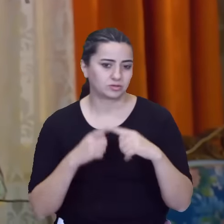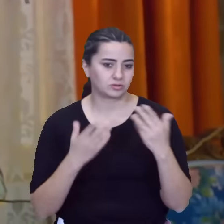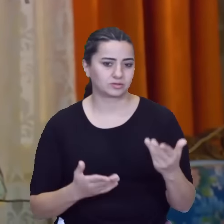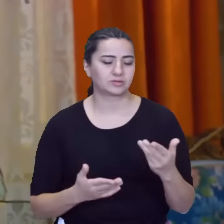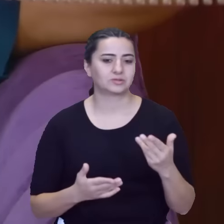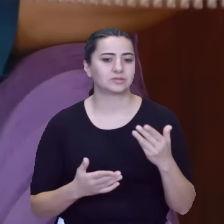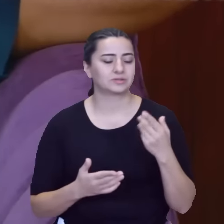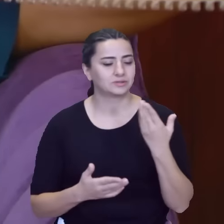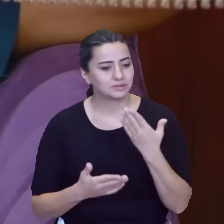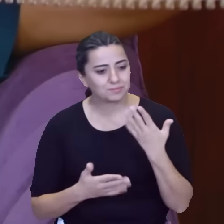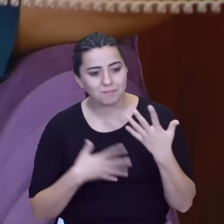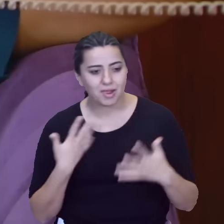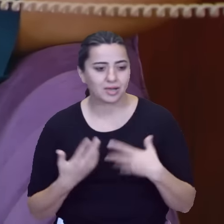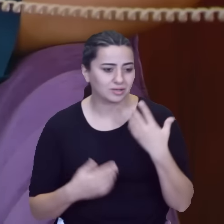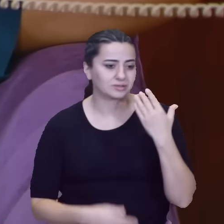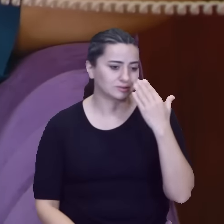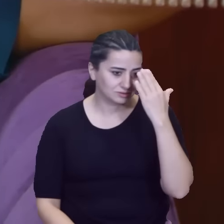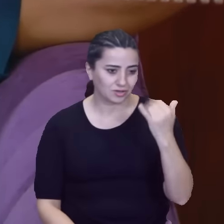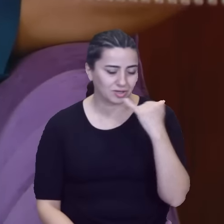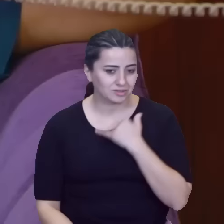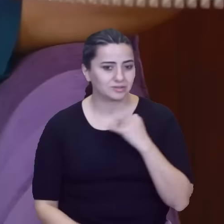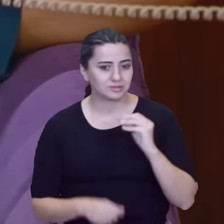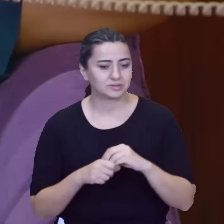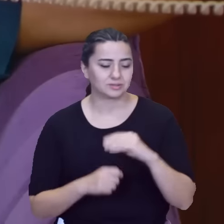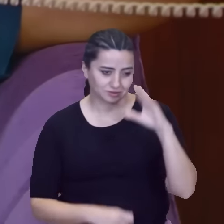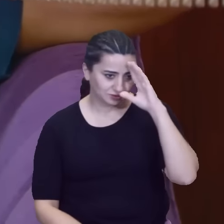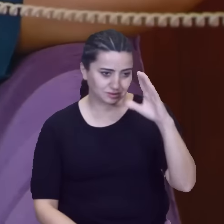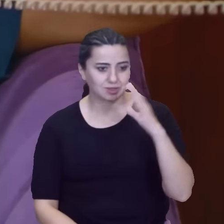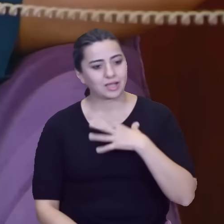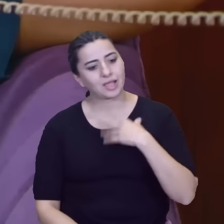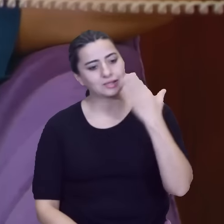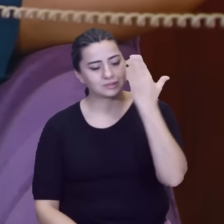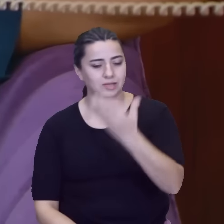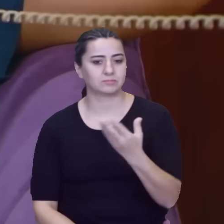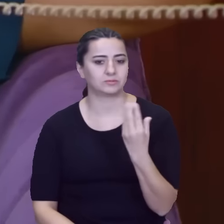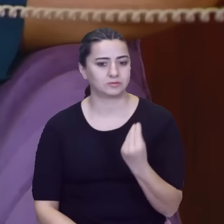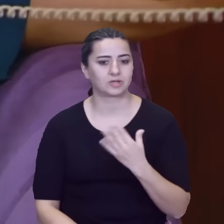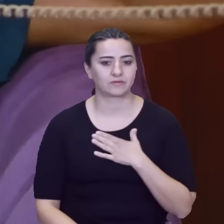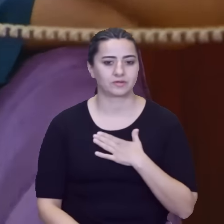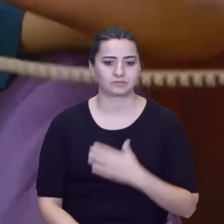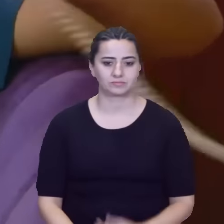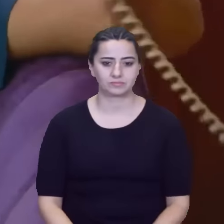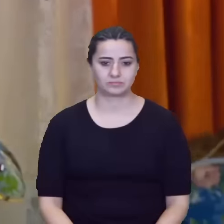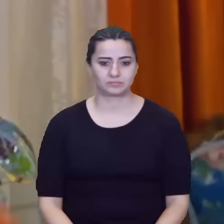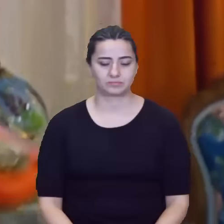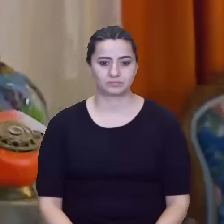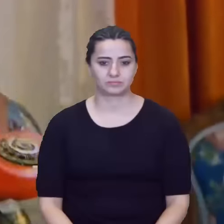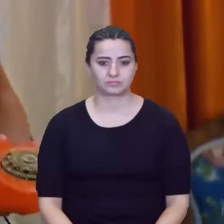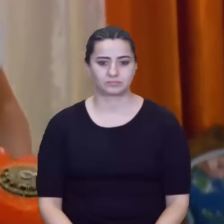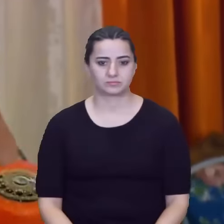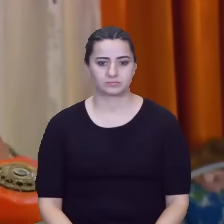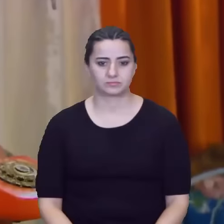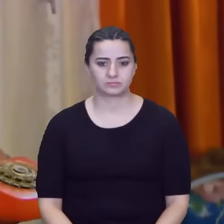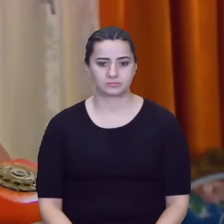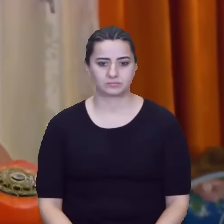ederim alakana, ilgine. Sağ olasın aradığın için. Hürmetler, selamlar yenge hanıma da. Eyvallah Gürsel, eyvallah. Uzattı Ayze'yi